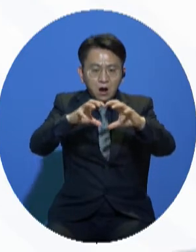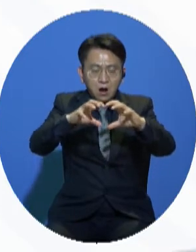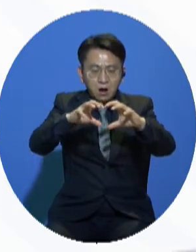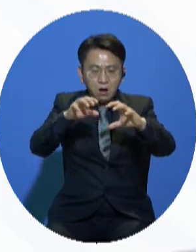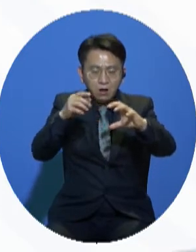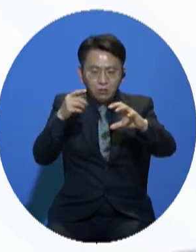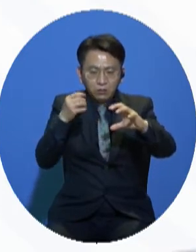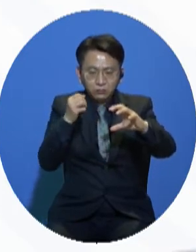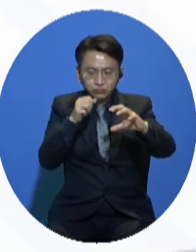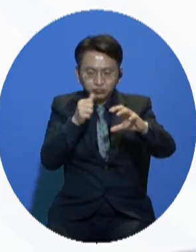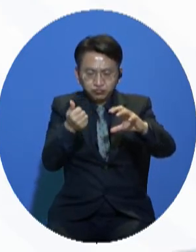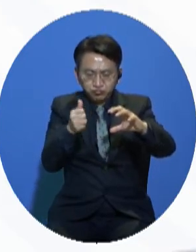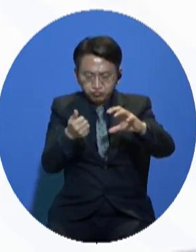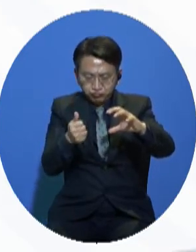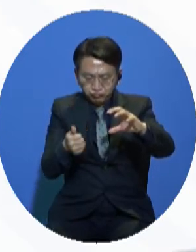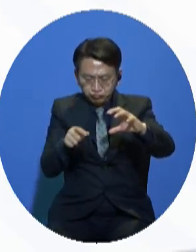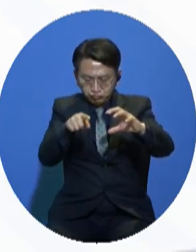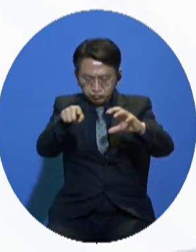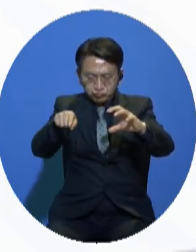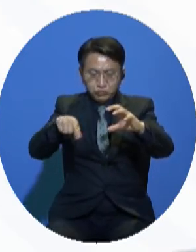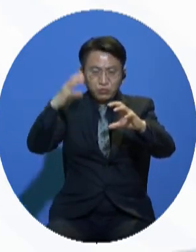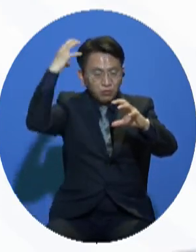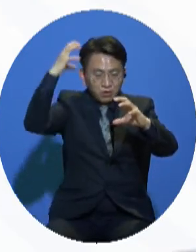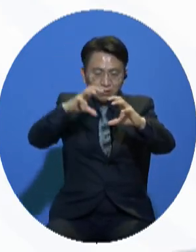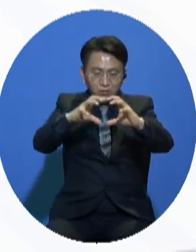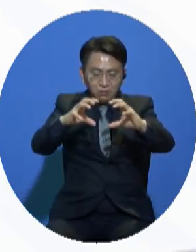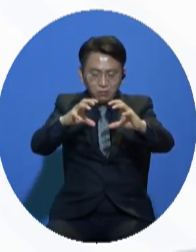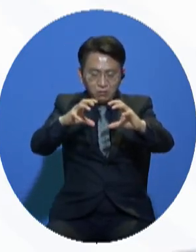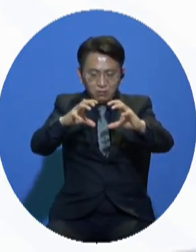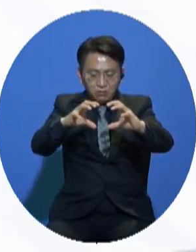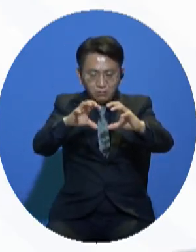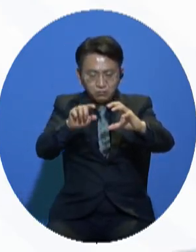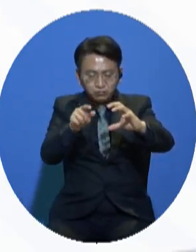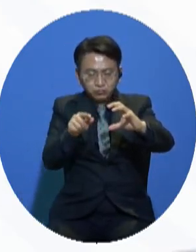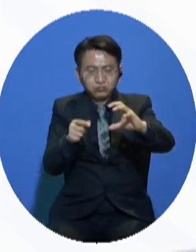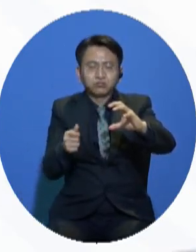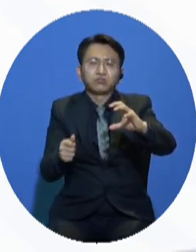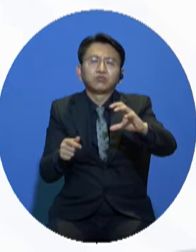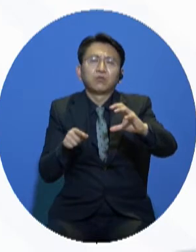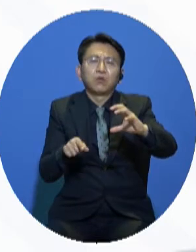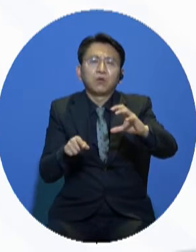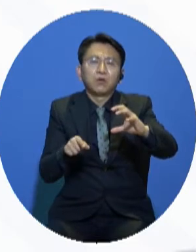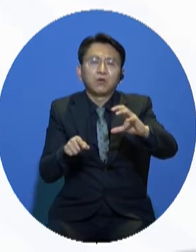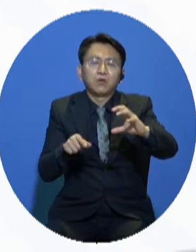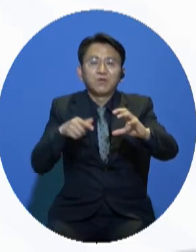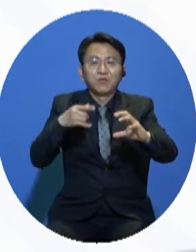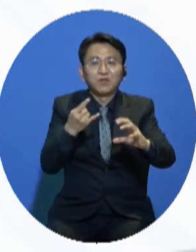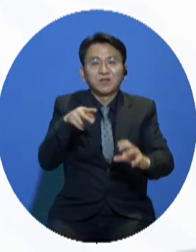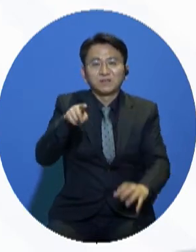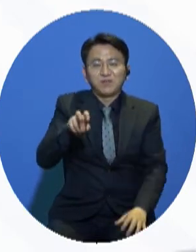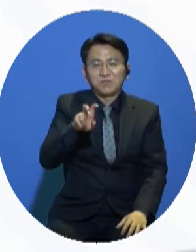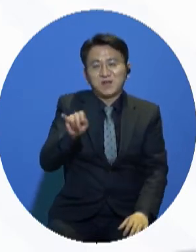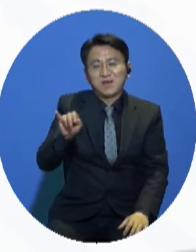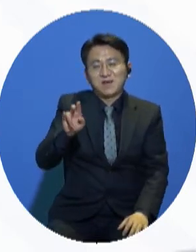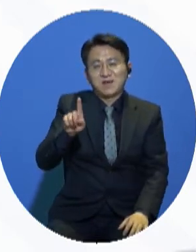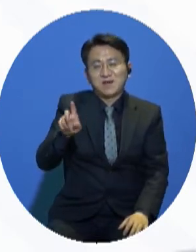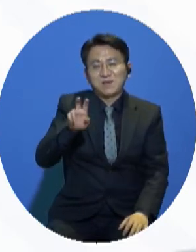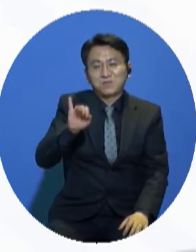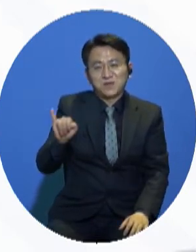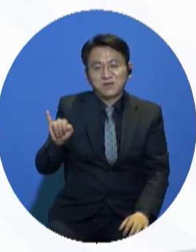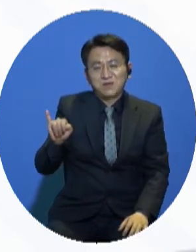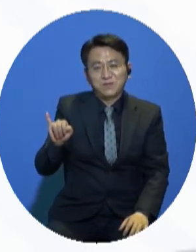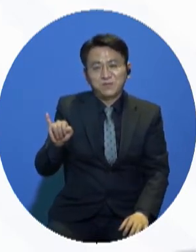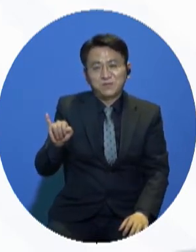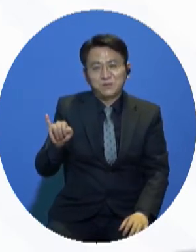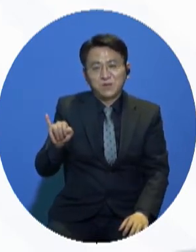크게 cerebral palsy is a spectrum, spectrum, right? So I sit on 말씀드렸다시피 one end of the spectrum where I'm very 뇌성마비는 mildly 마비는 affected, 굉장히 and the 범주가 other end 큰 of the spectrum, 장애입니다. I could be 그렇기 sitting